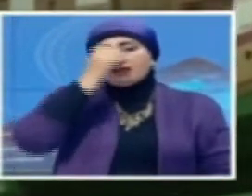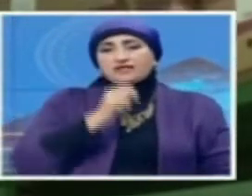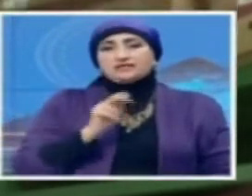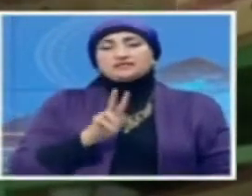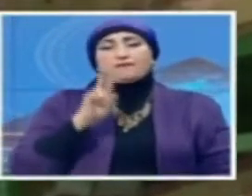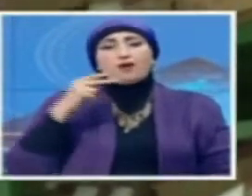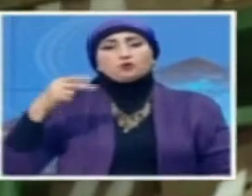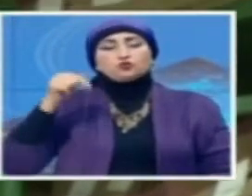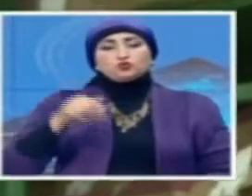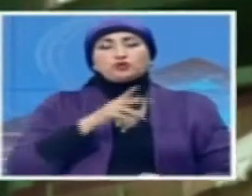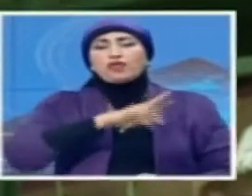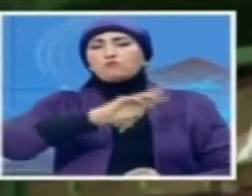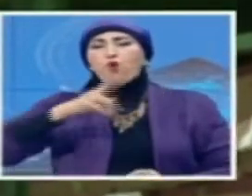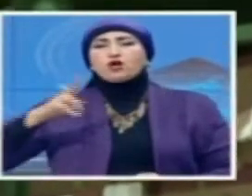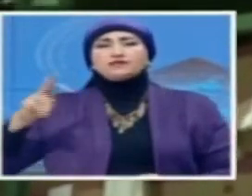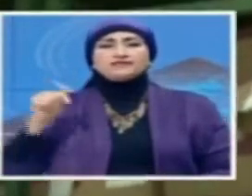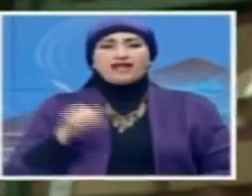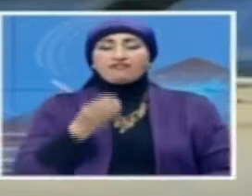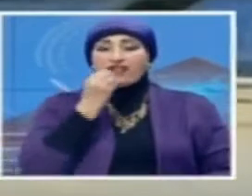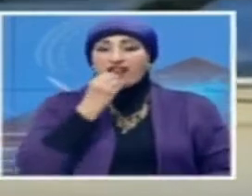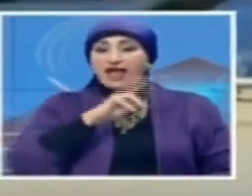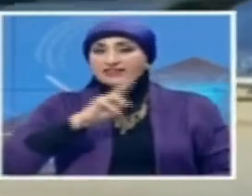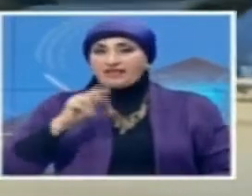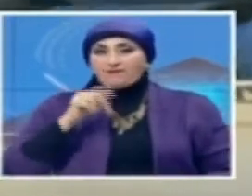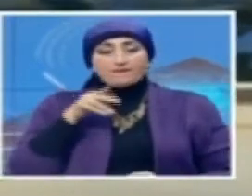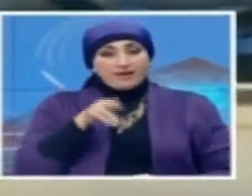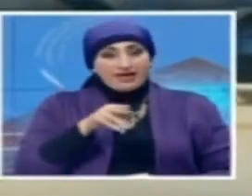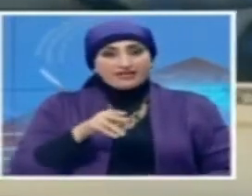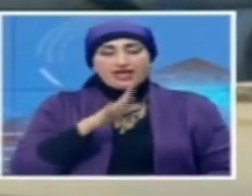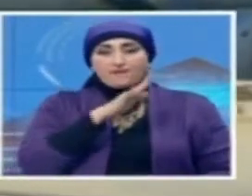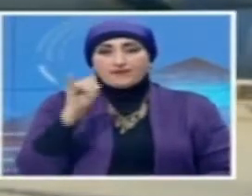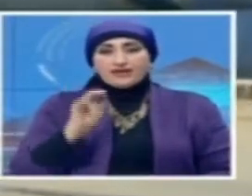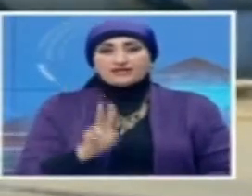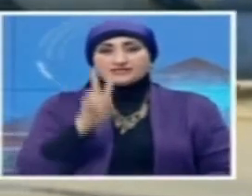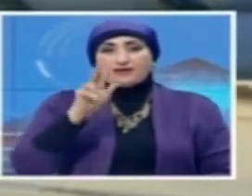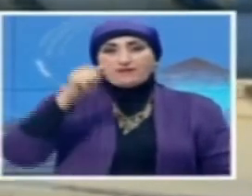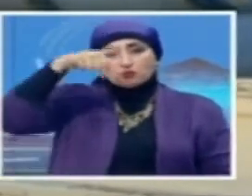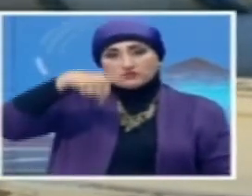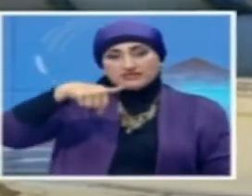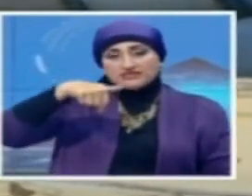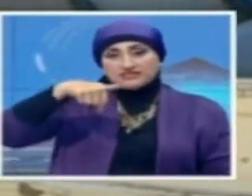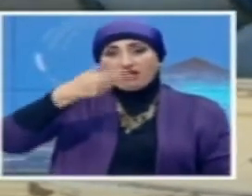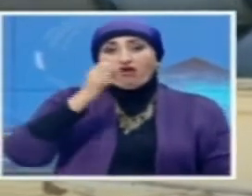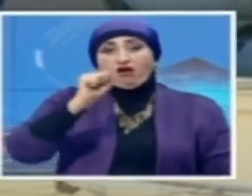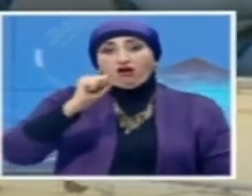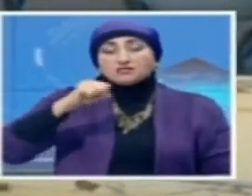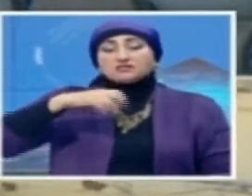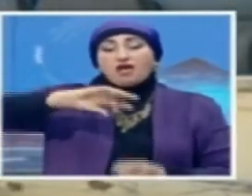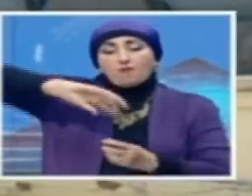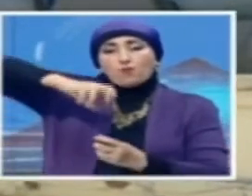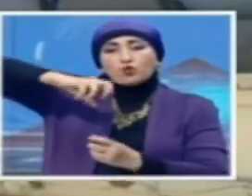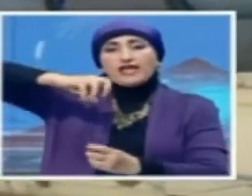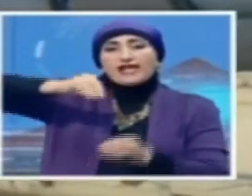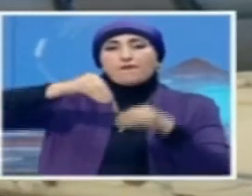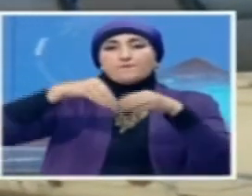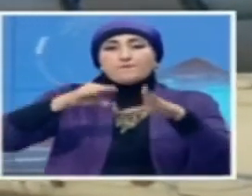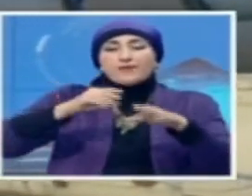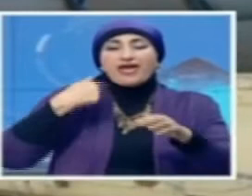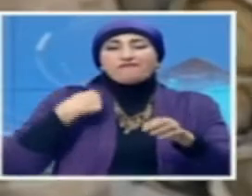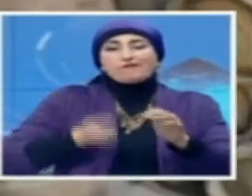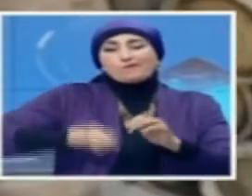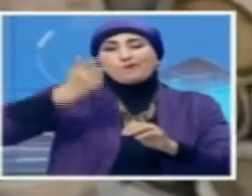8720 قضية تموينية متنوعة، من بينها 167 قضية بيع اسطوانات بوتاجاز في السوق